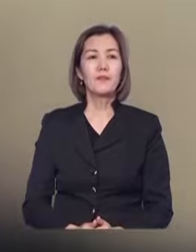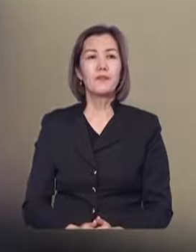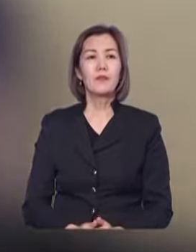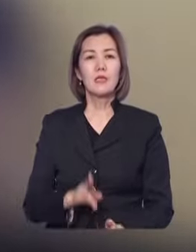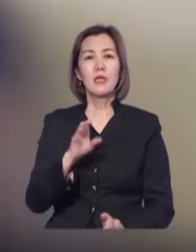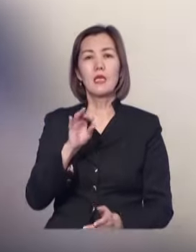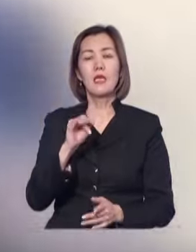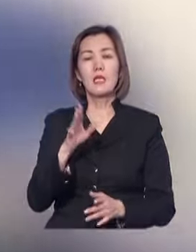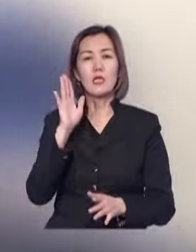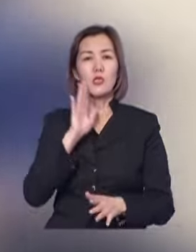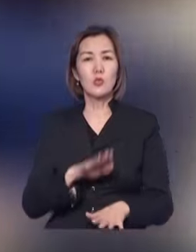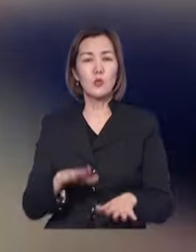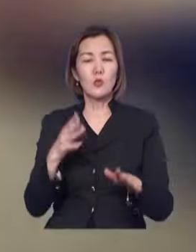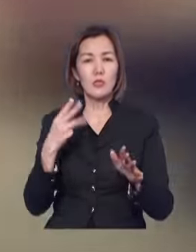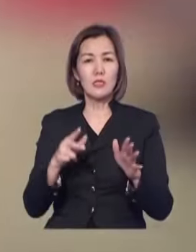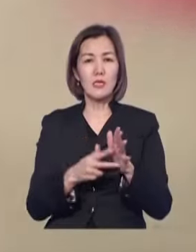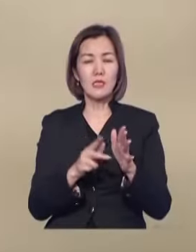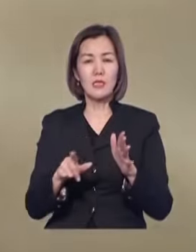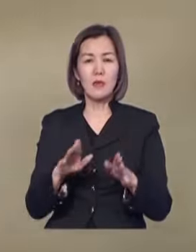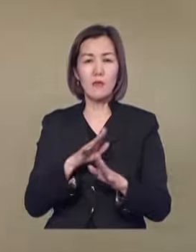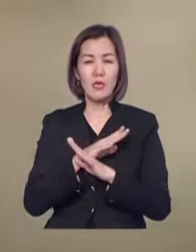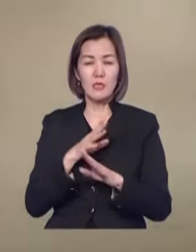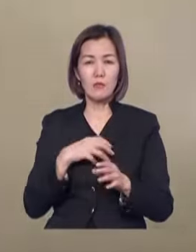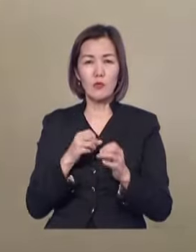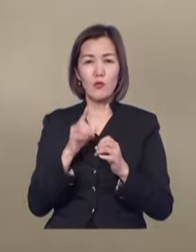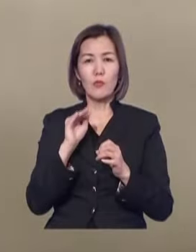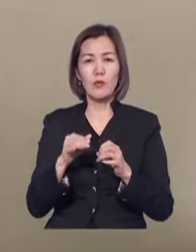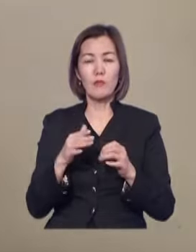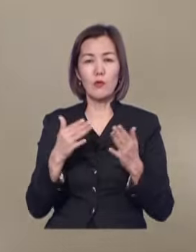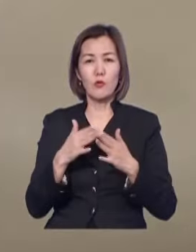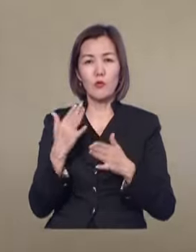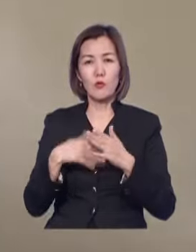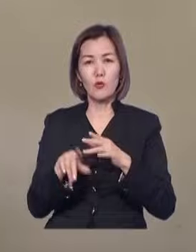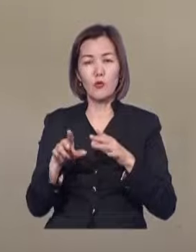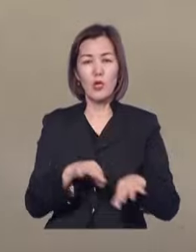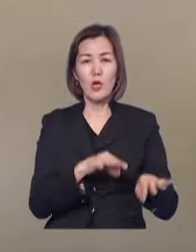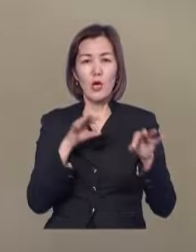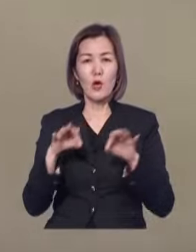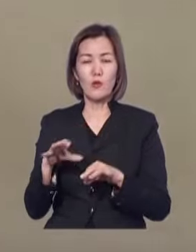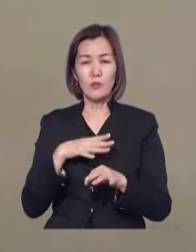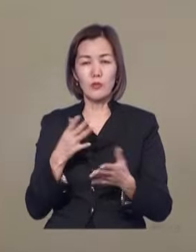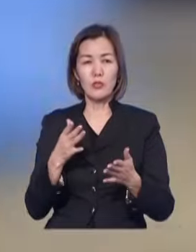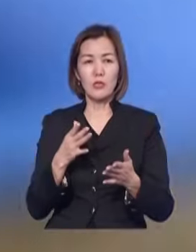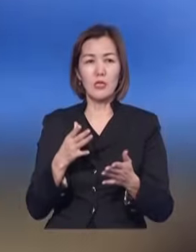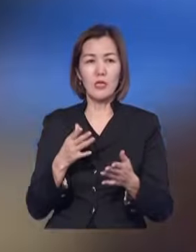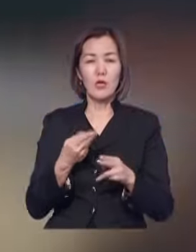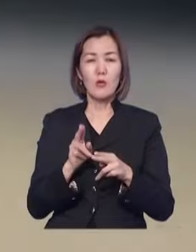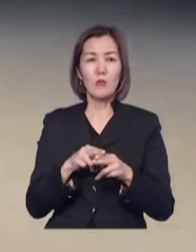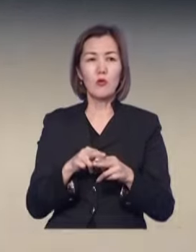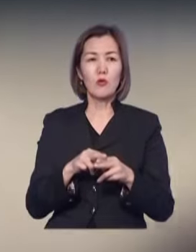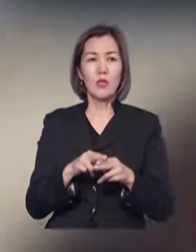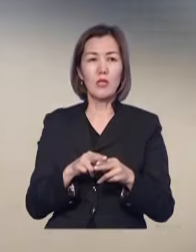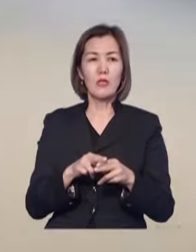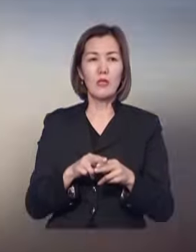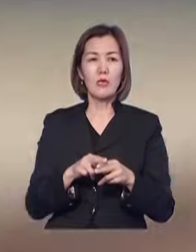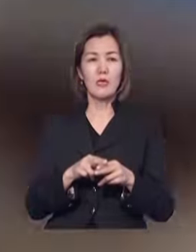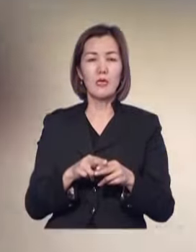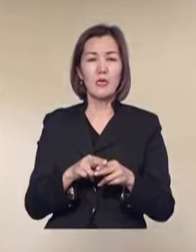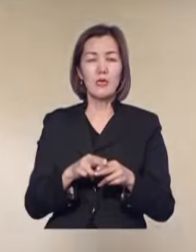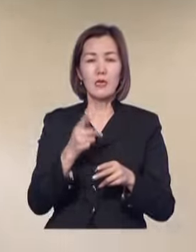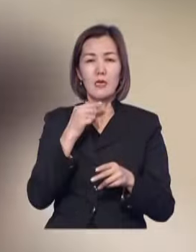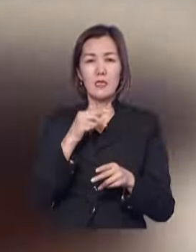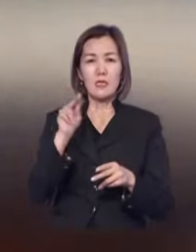Кенеді алапат тасқыннан 38 адам опат болды. 11 мың тұрғын үйін тастап, қауіпсіз жерге көшуге мәжбүр. Бұл туралы Қызыл Крест өкілдері